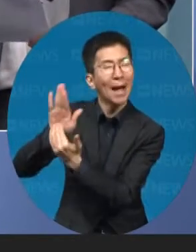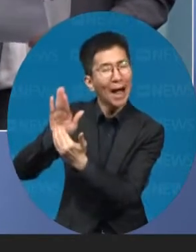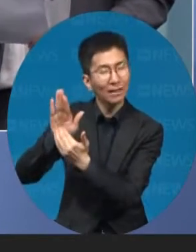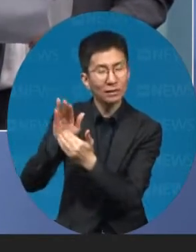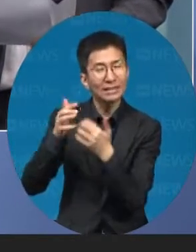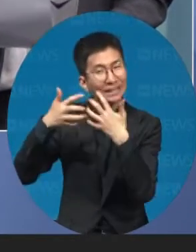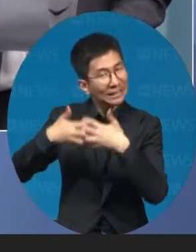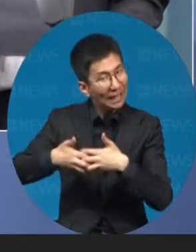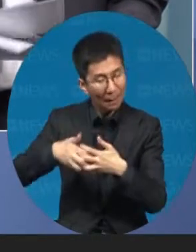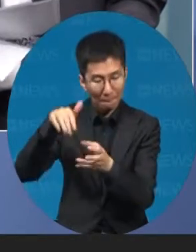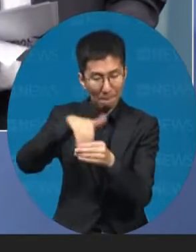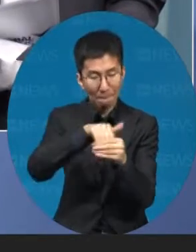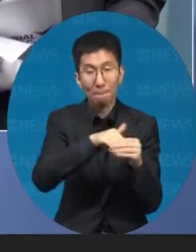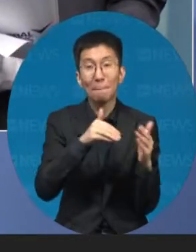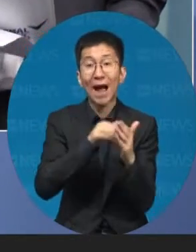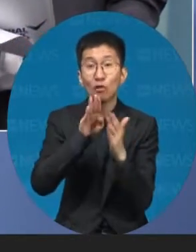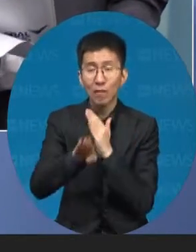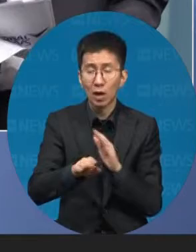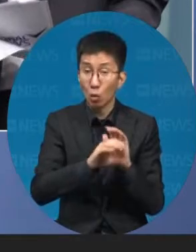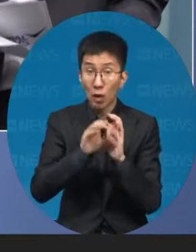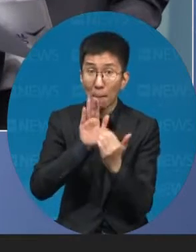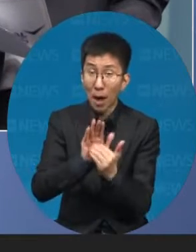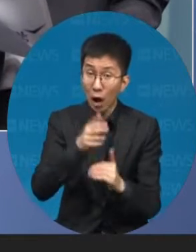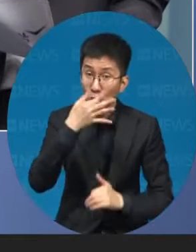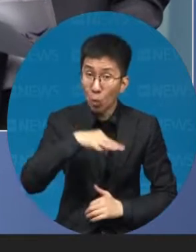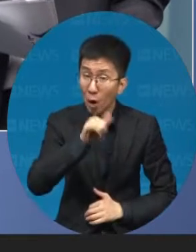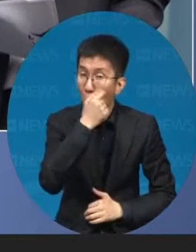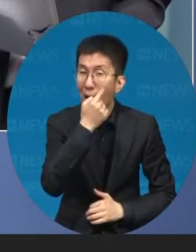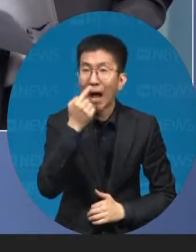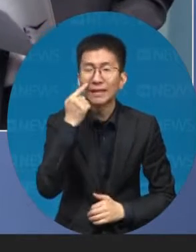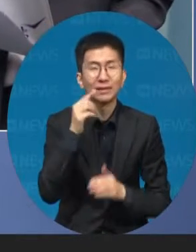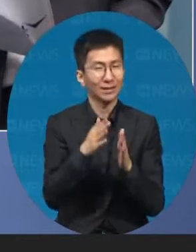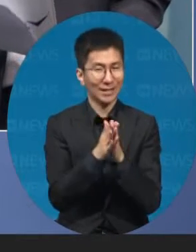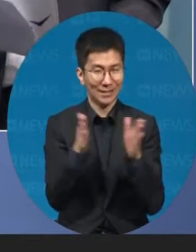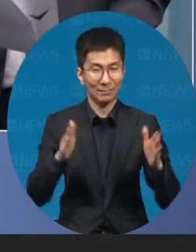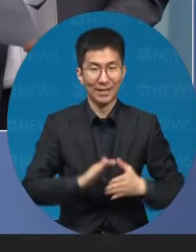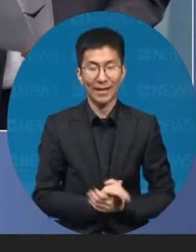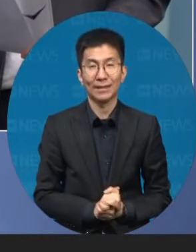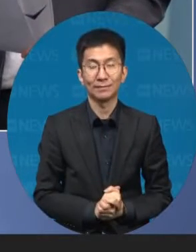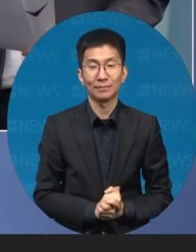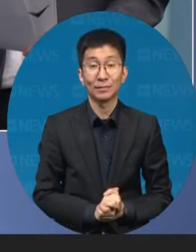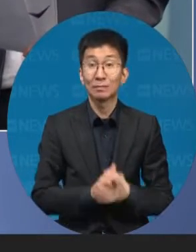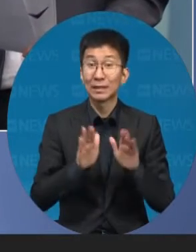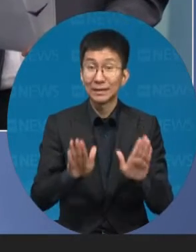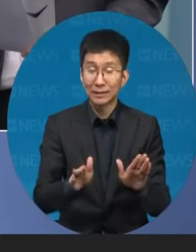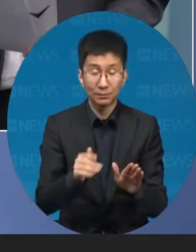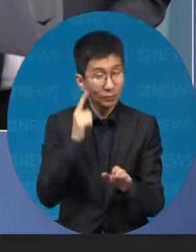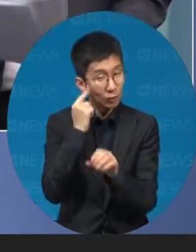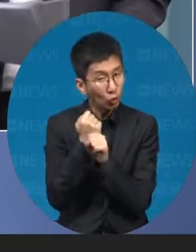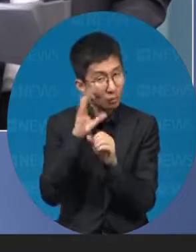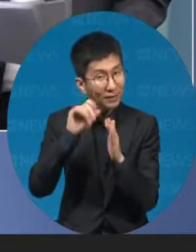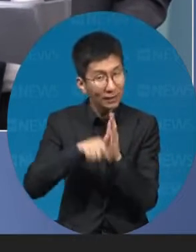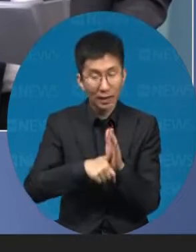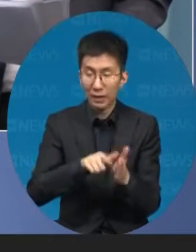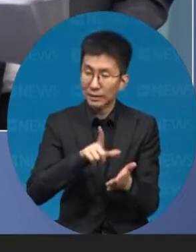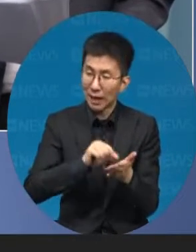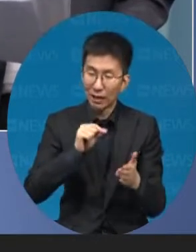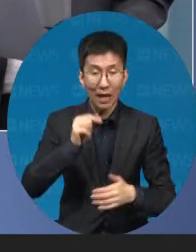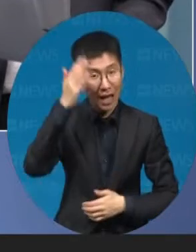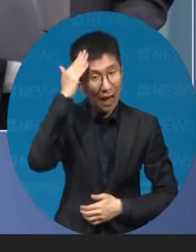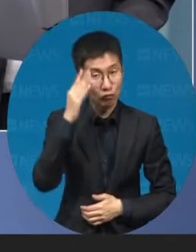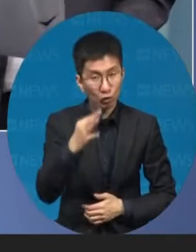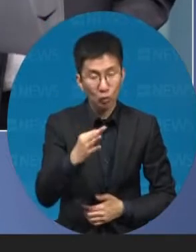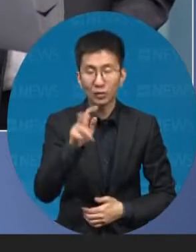설치해서 코로나 차단의 얼마나 효과가 있는지 알아보는 겁니다 0 정부는 이번 실험의 175만 파운드 우리 돈으로